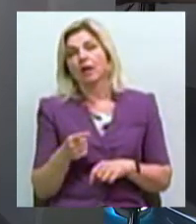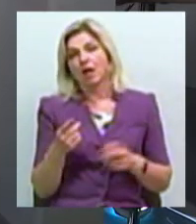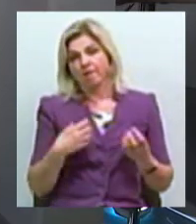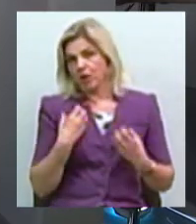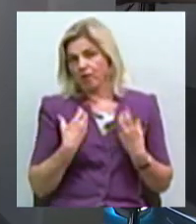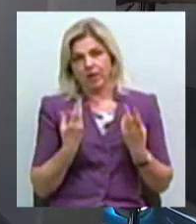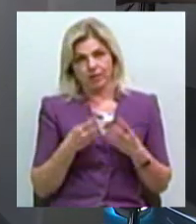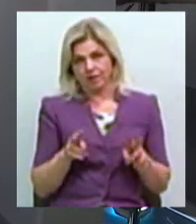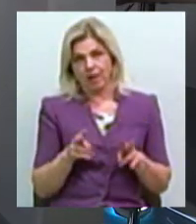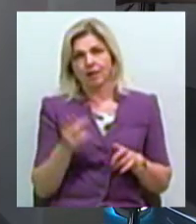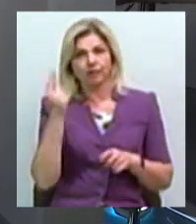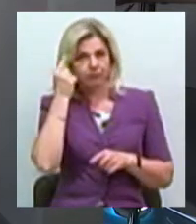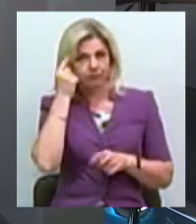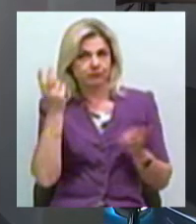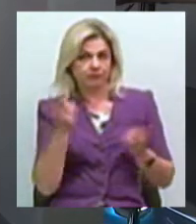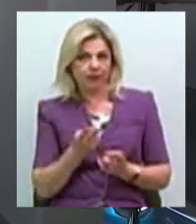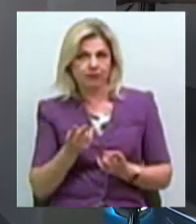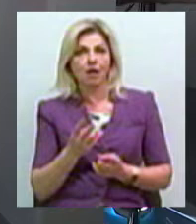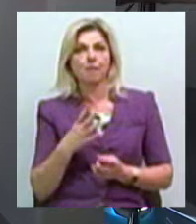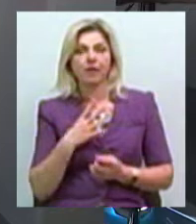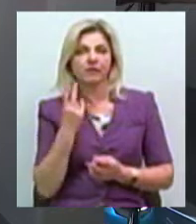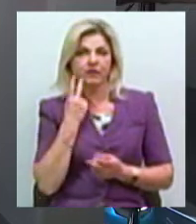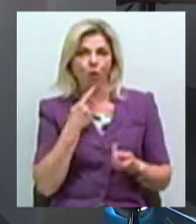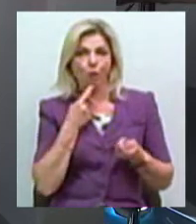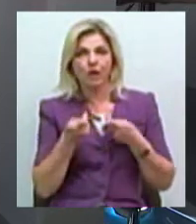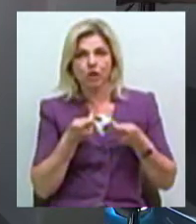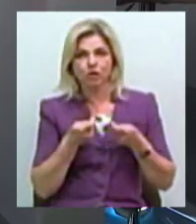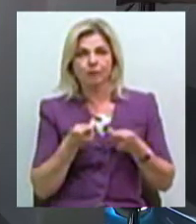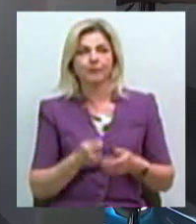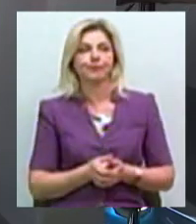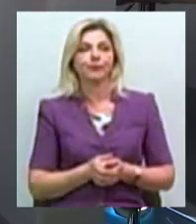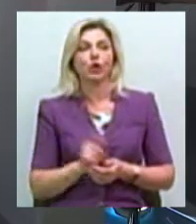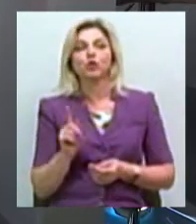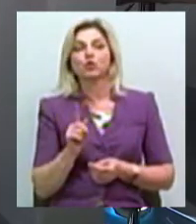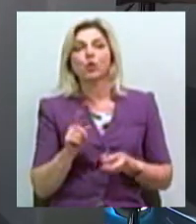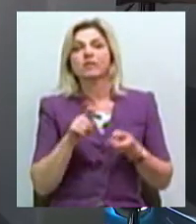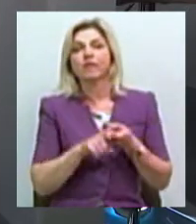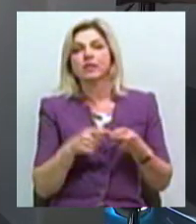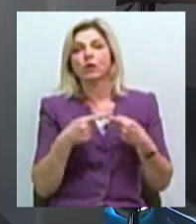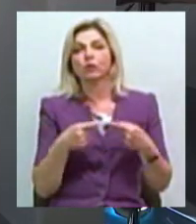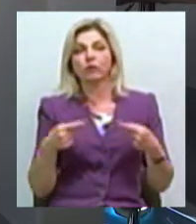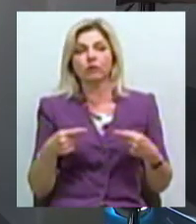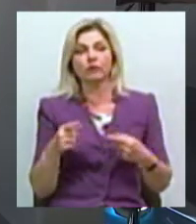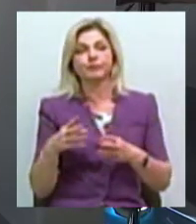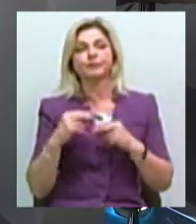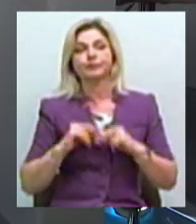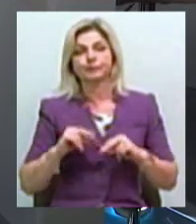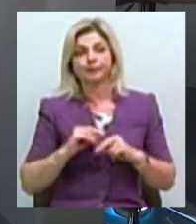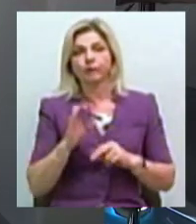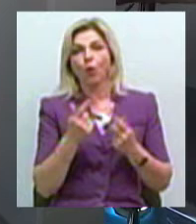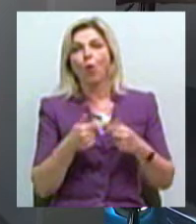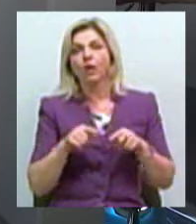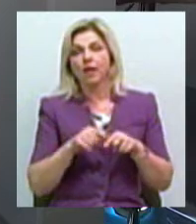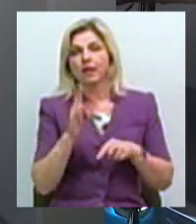хвилюватися немає чого. Але потрібно бути завжди обережним. Що стосується інших органів, звичайно, ми співпрацюємо з органами Національної